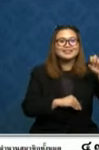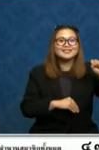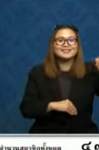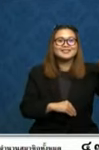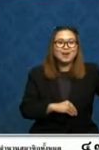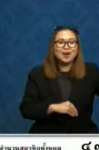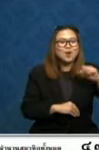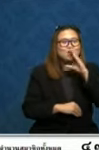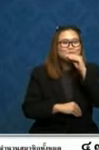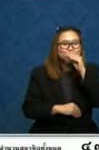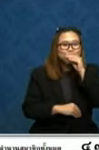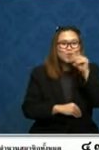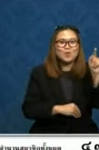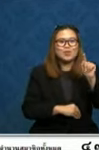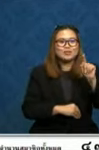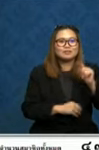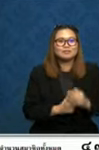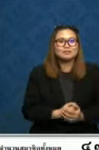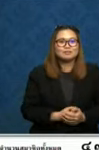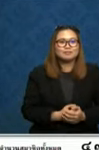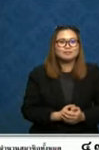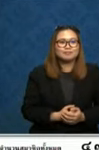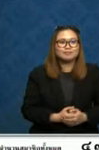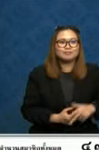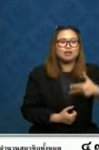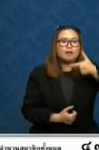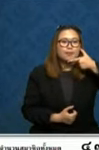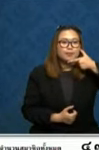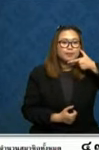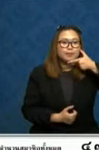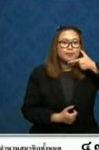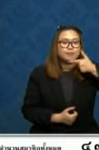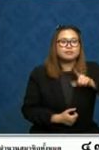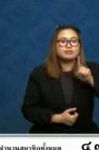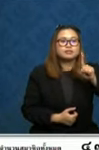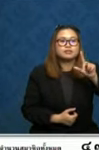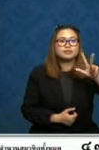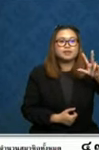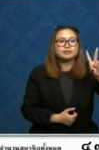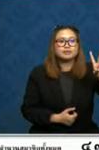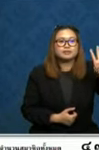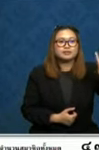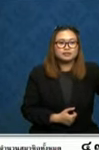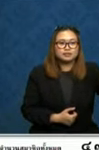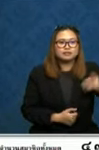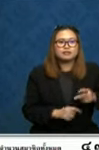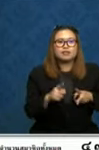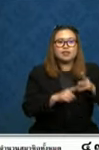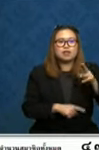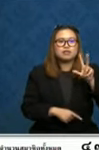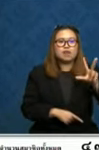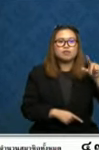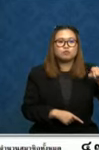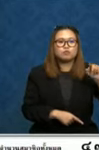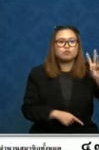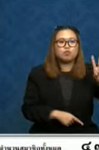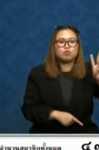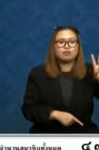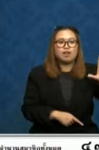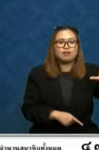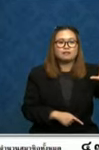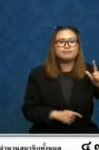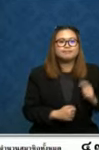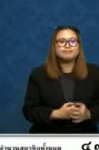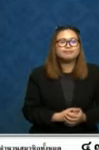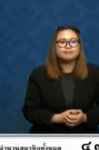ทยวัฒน์พูดถึงเมื่อสักครู่คือ call center 1374ตัดไป 3.6 ล้านนะครับมีย